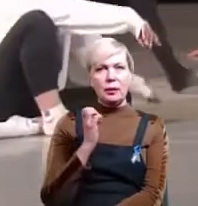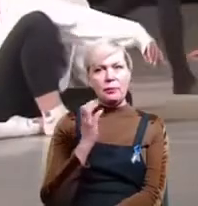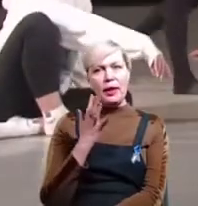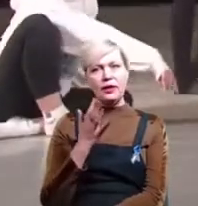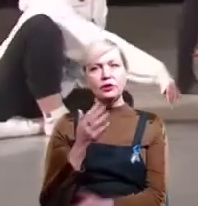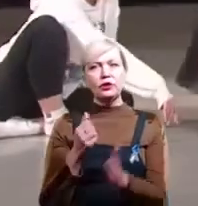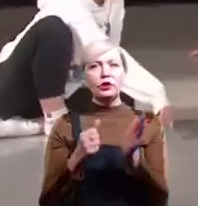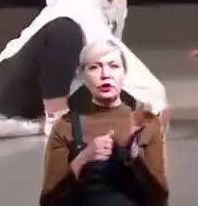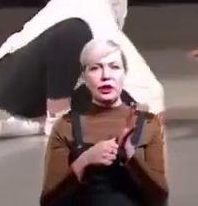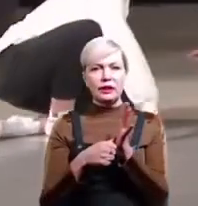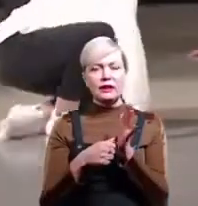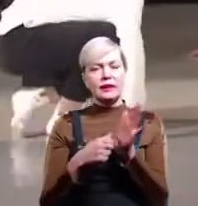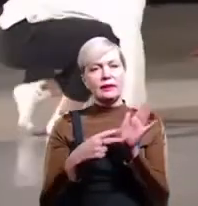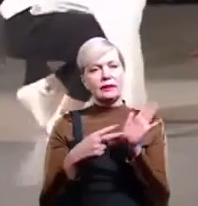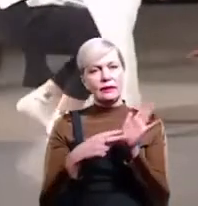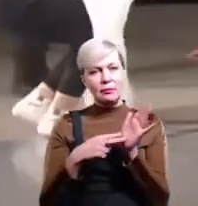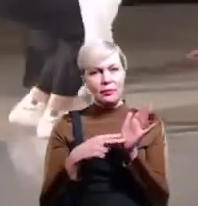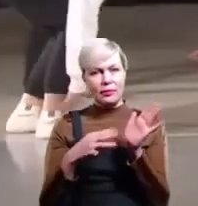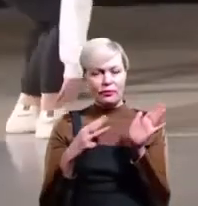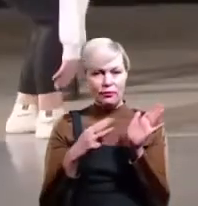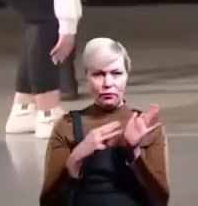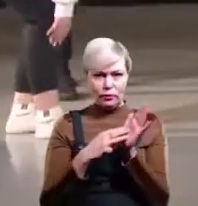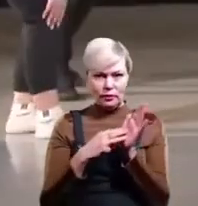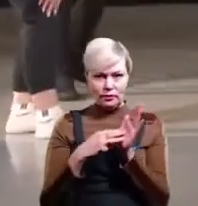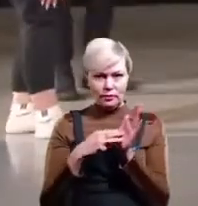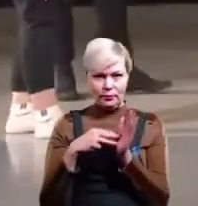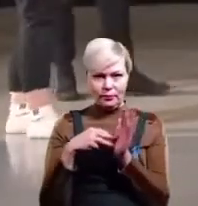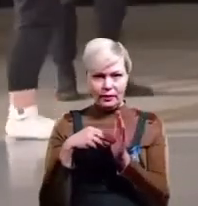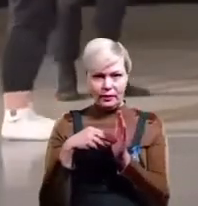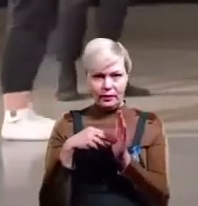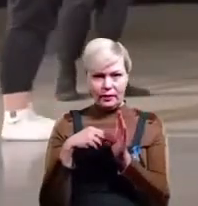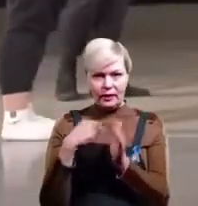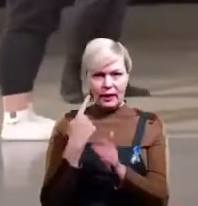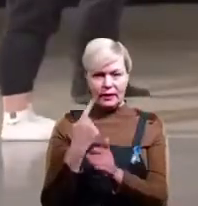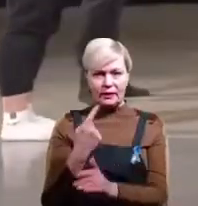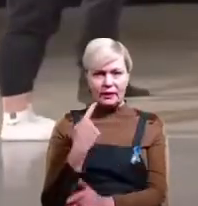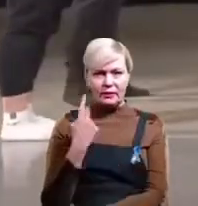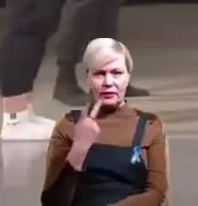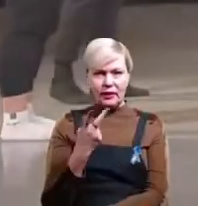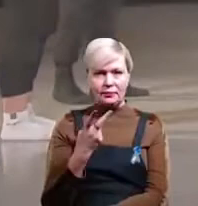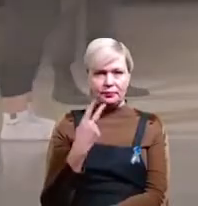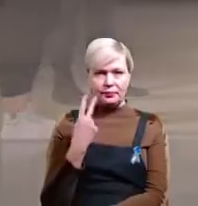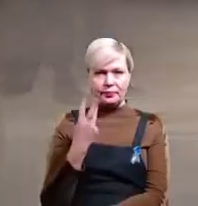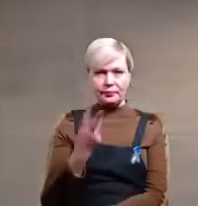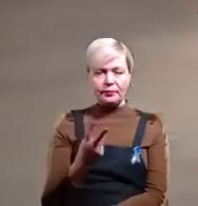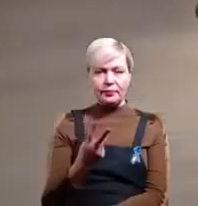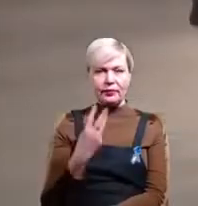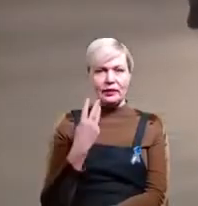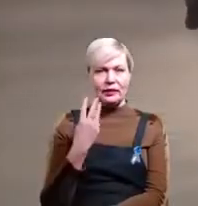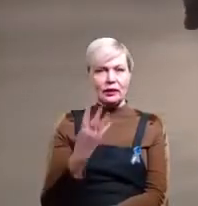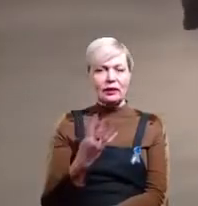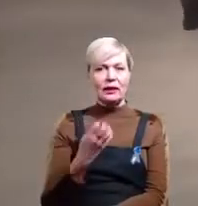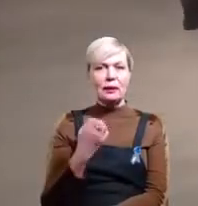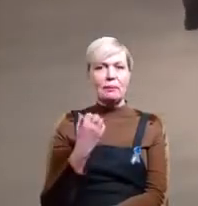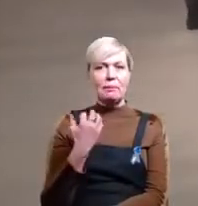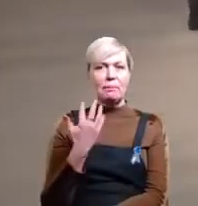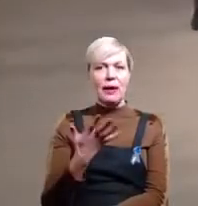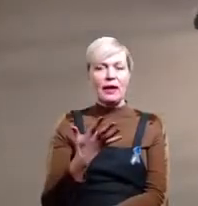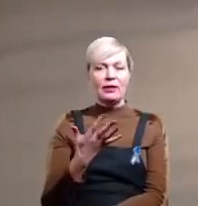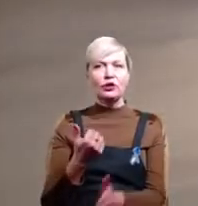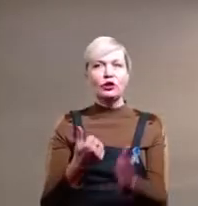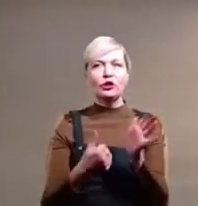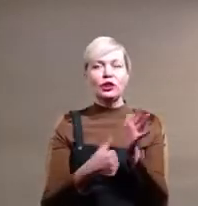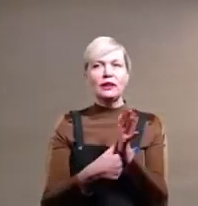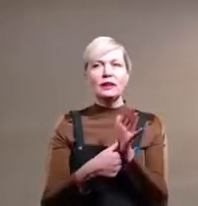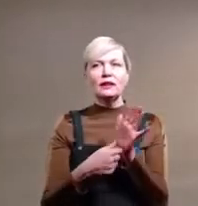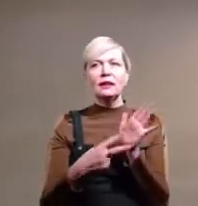5, 6, 7, 8, 1, 2, 3. три, четыре, пять,